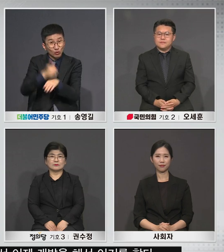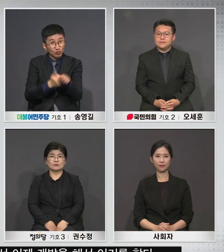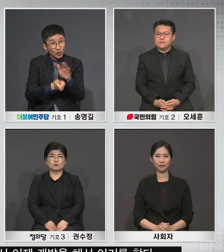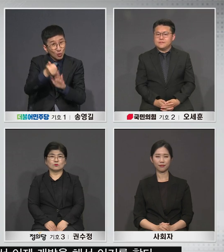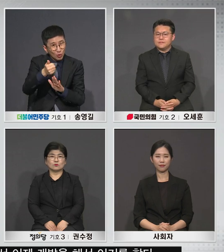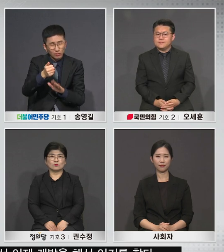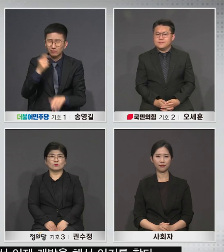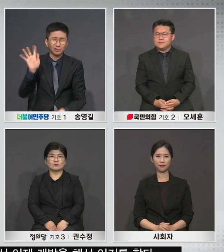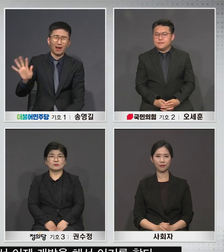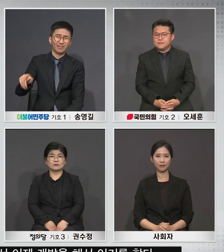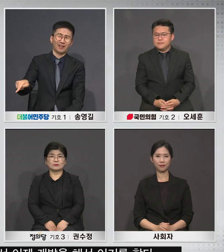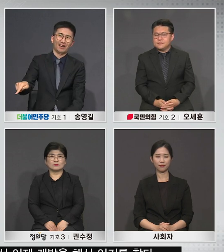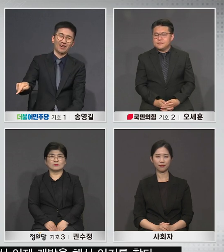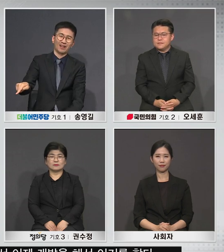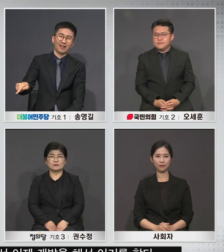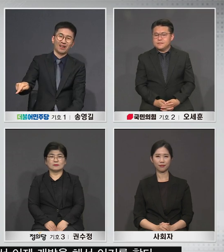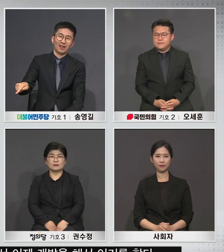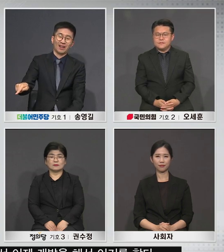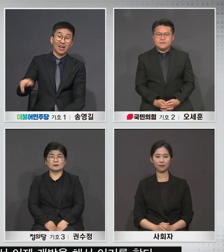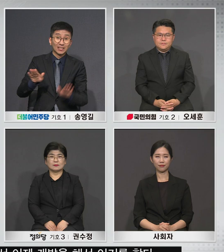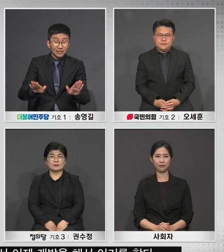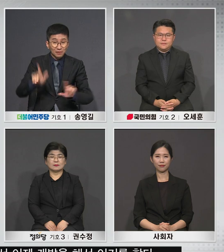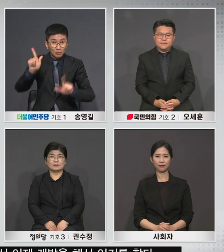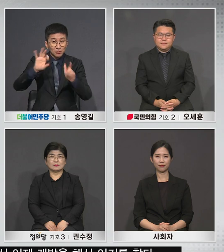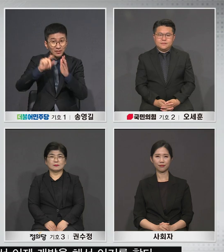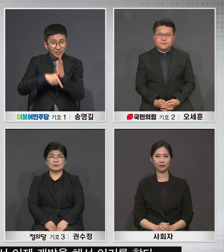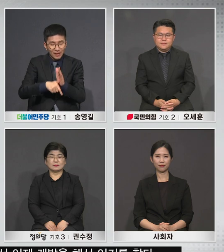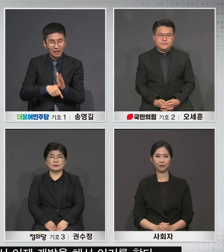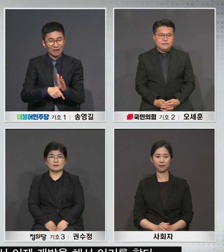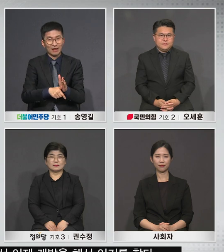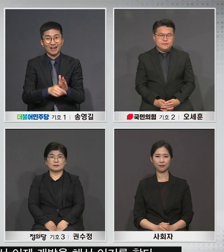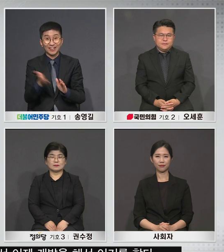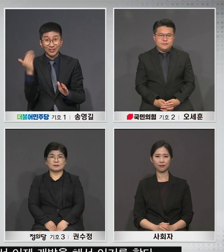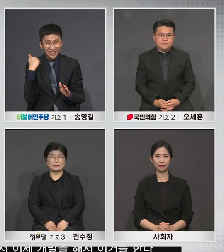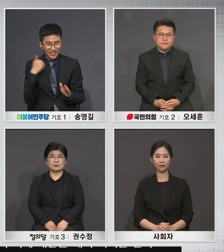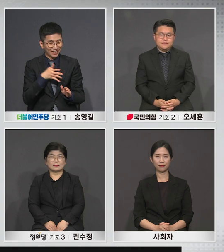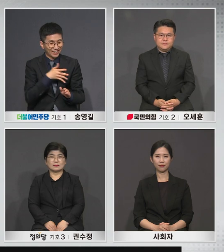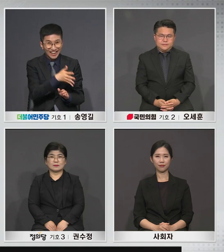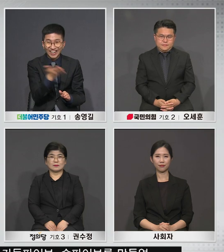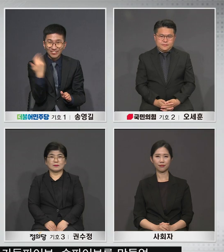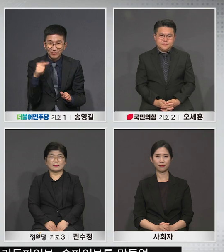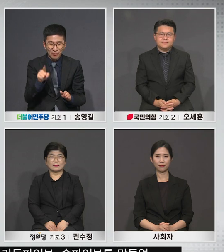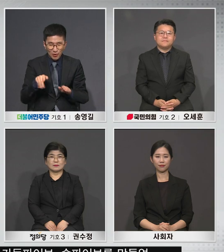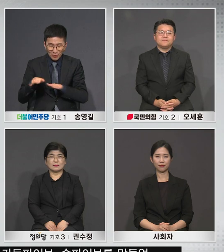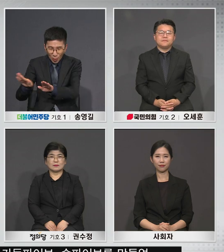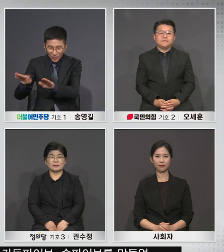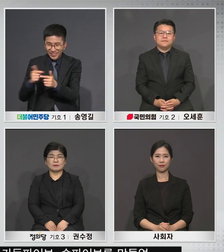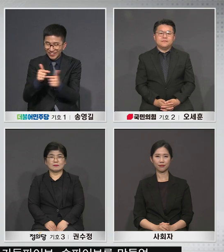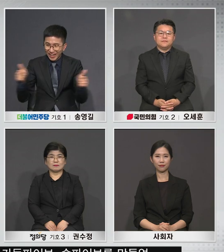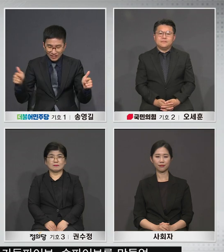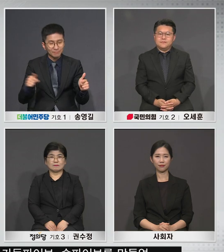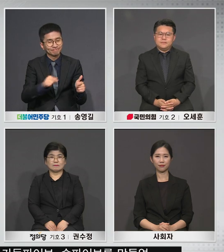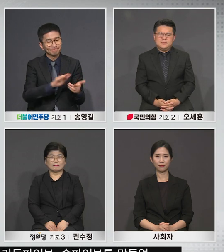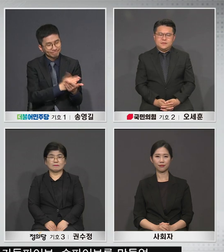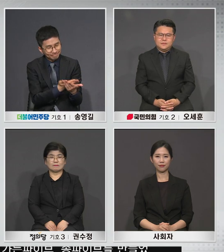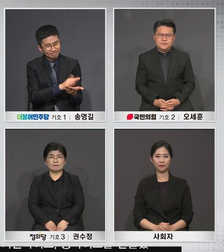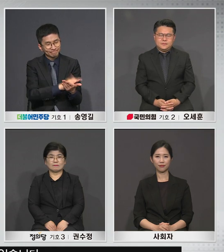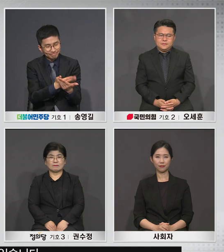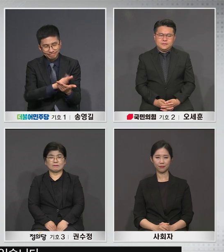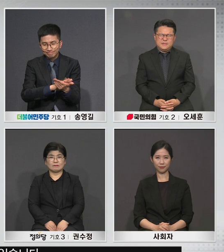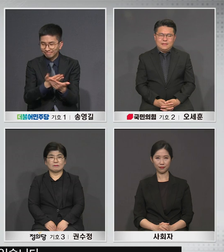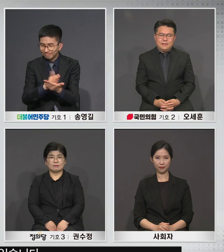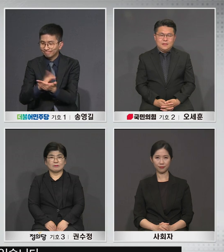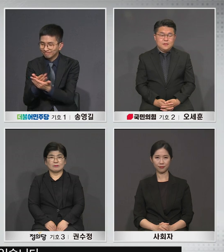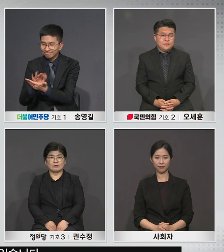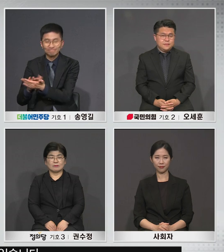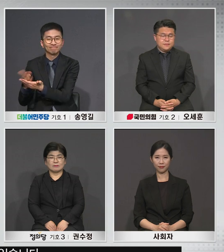그대로 생태계를 유지하면서 다시 정착할 수 있는 재개발, 재건축을 하겠습니다. 아까 말씀한 대로 동대문 프라자